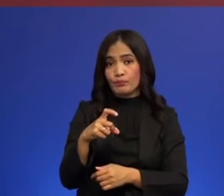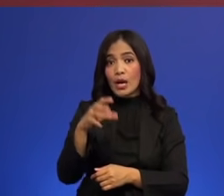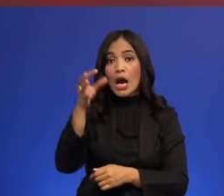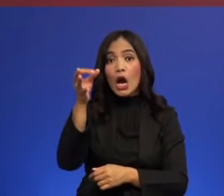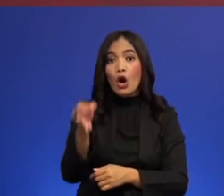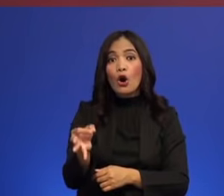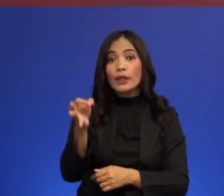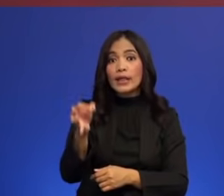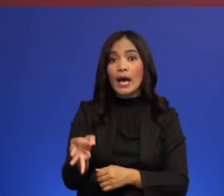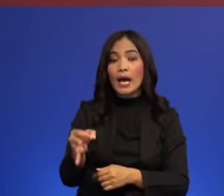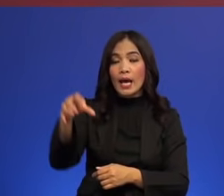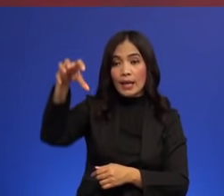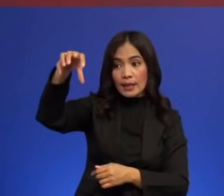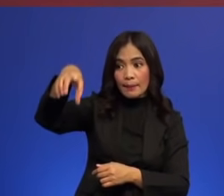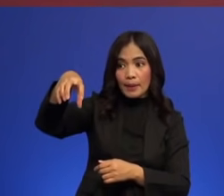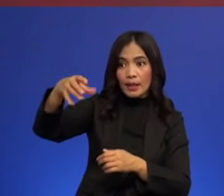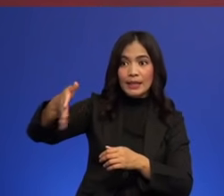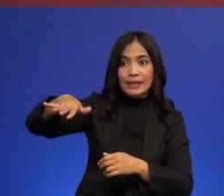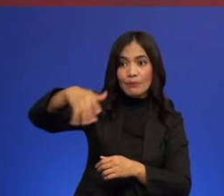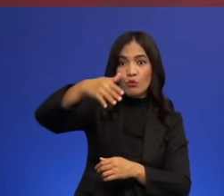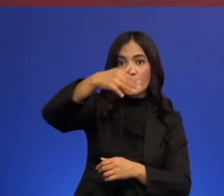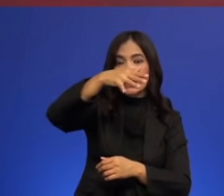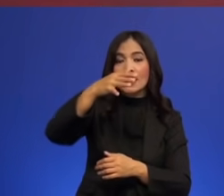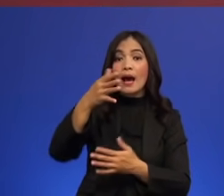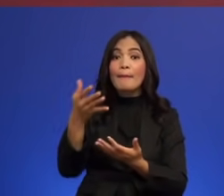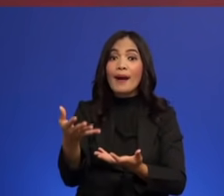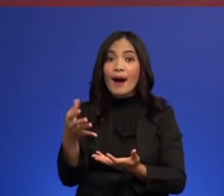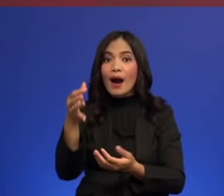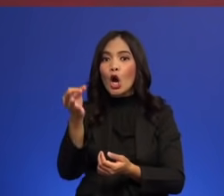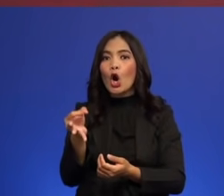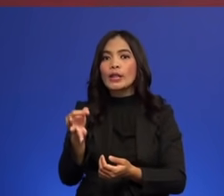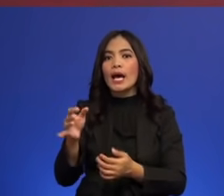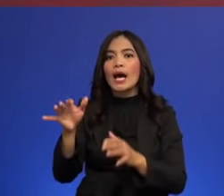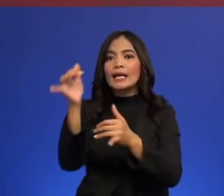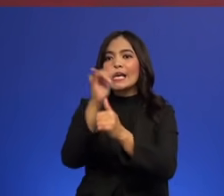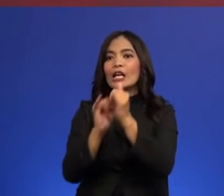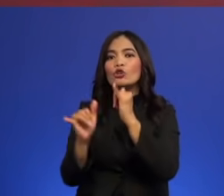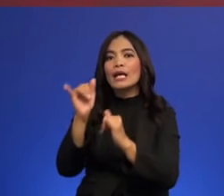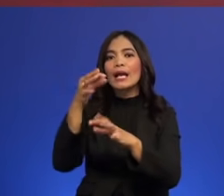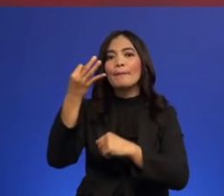Kota yang terletak di bukit itu Yerusalem baru.